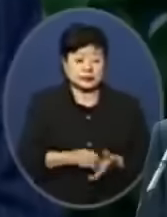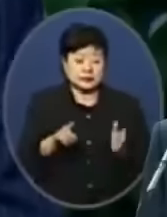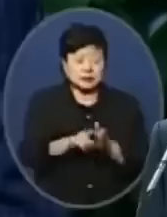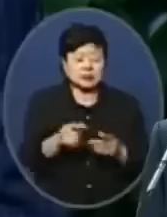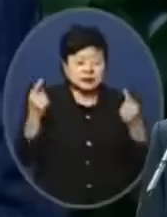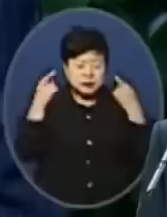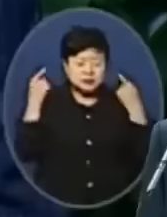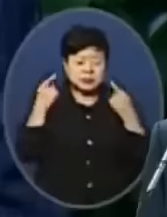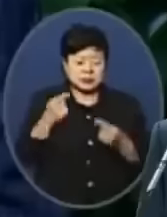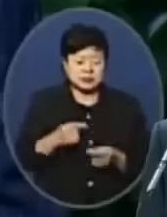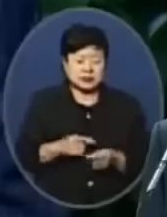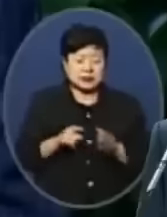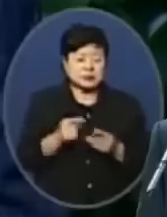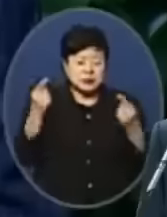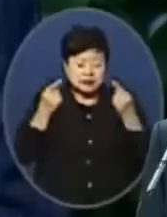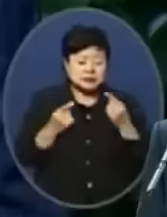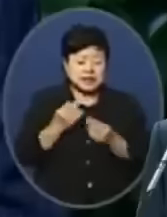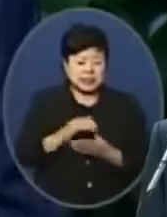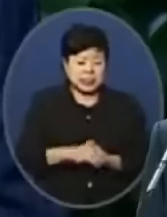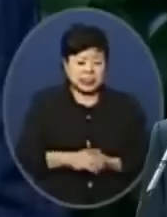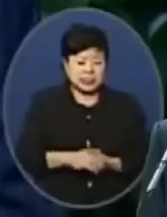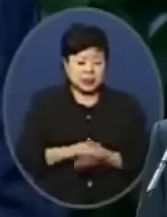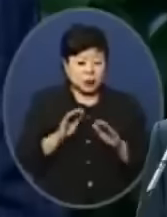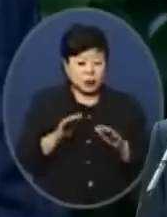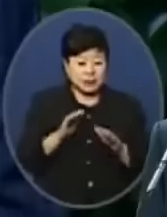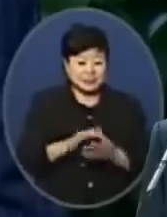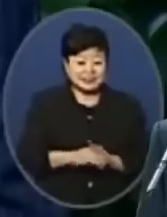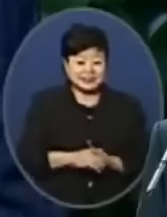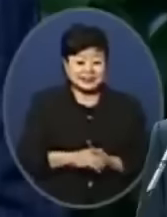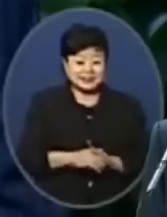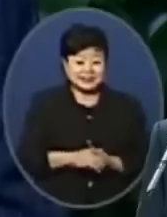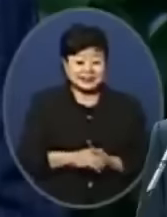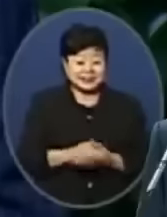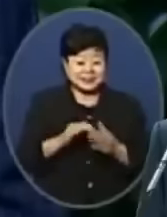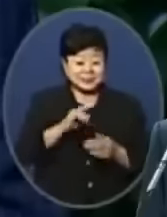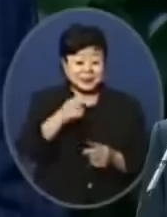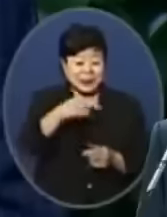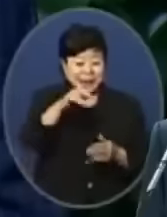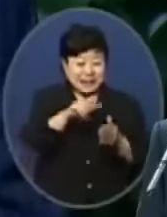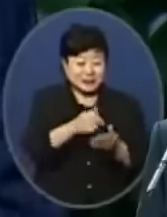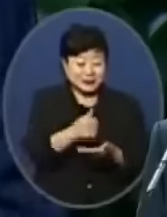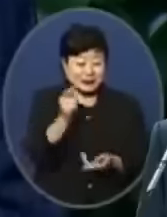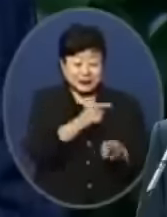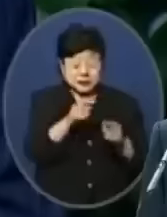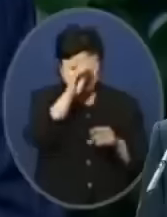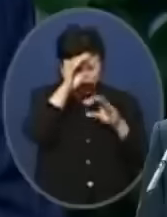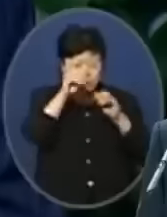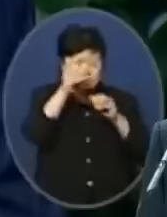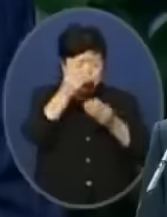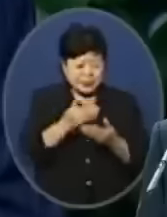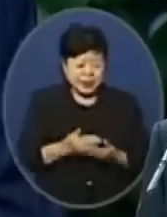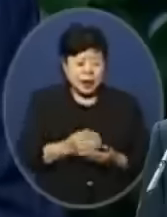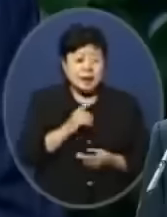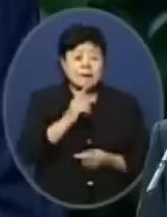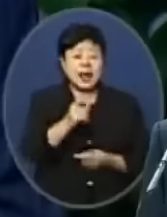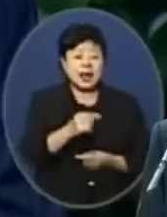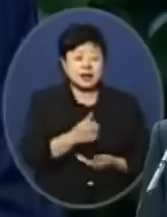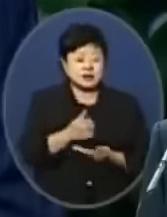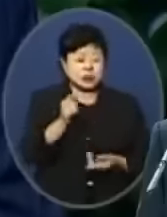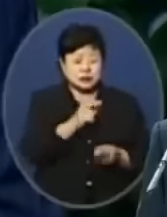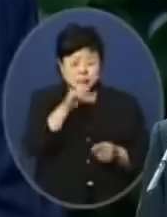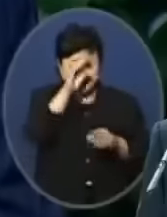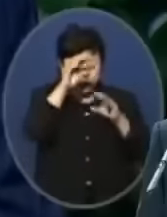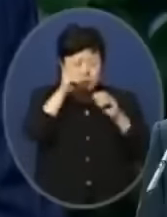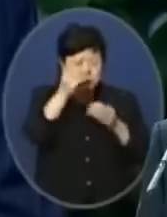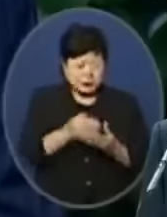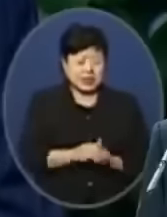믿음은 들음에서 난다고 하니까 오늘 집에 돌아가면서 제가 채찍에 맞음으로 너희가 나음을 입었나니라, 제가 채찍에